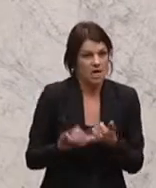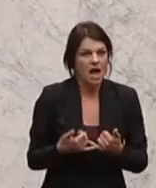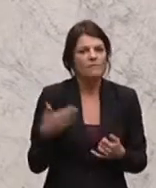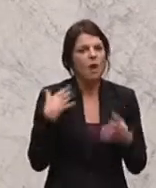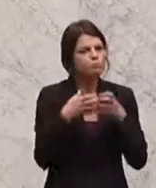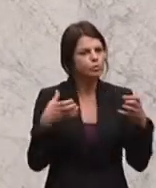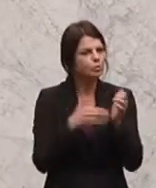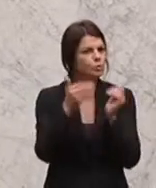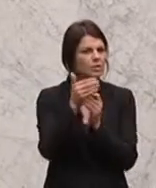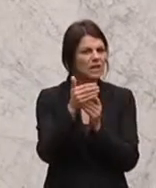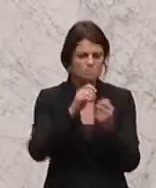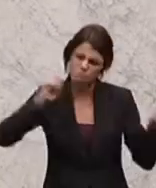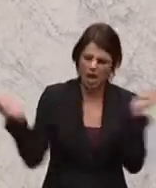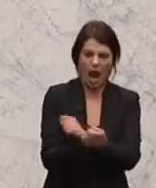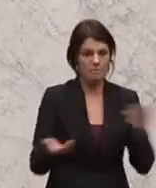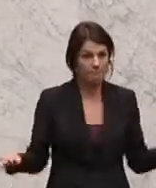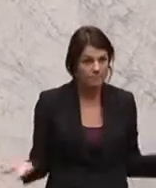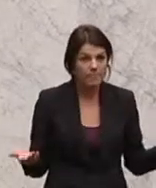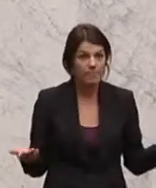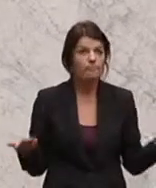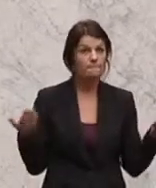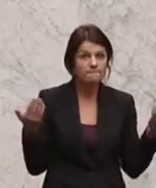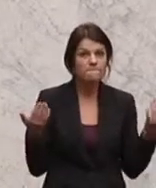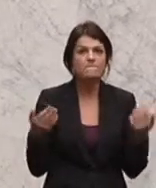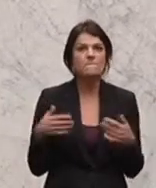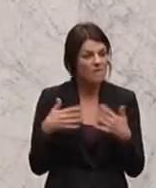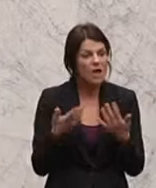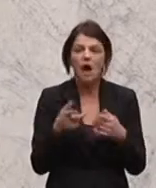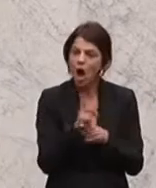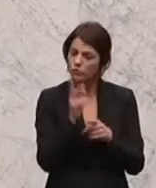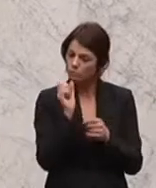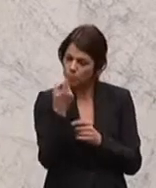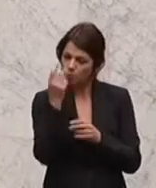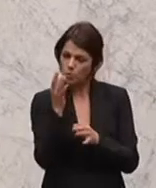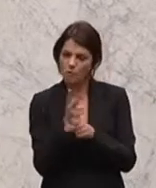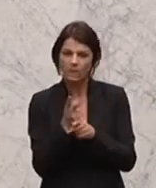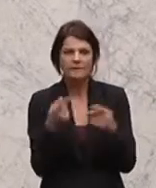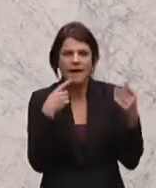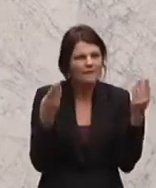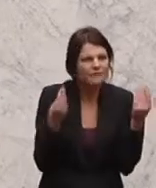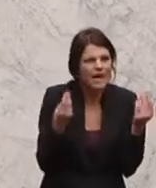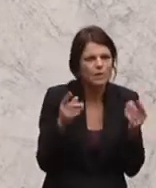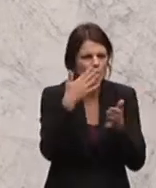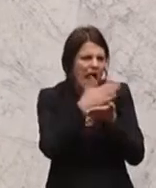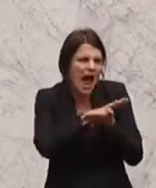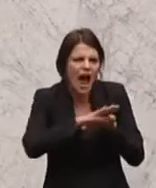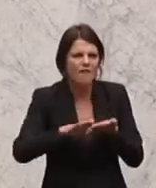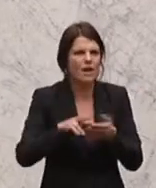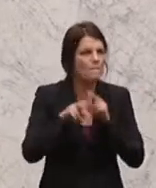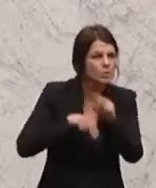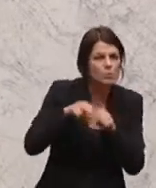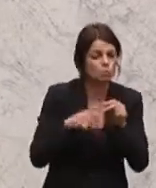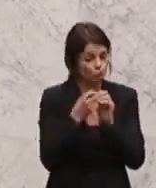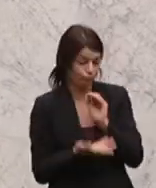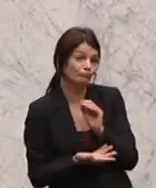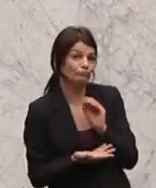das Bussystem komplett reformiert und dabei viel Wert gelegt auf Qualität, Einfachheit der Benutzung und so